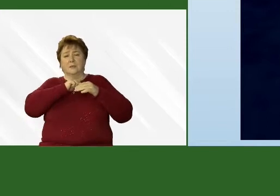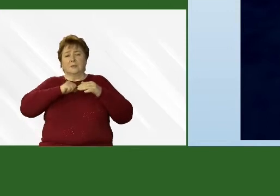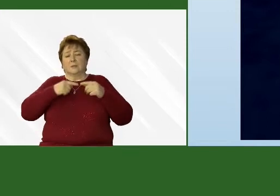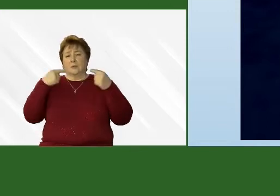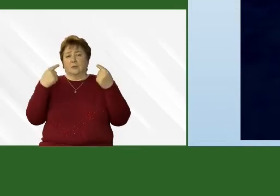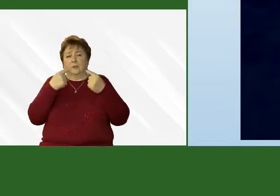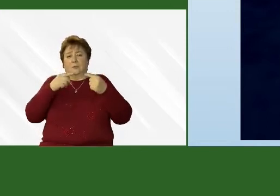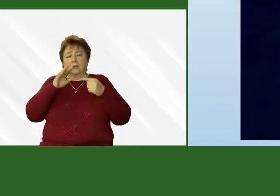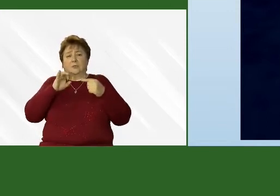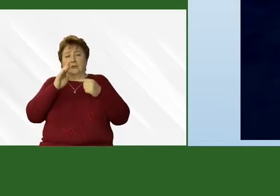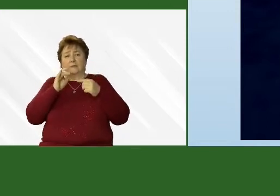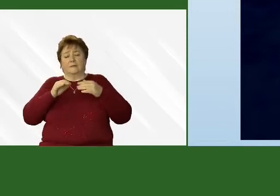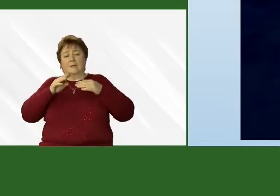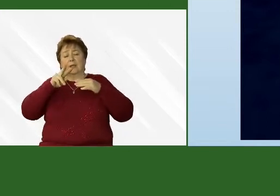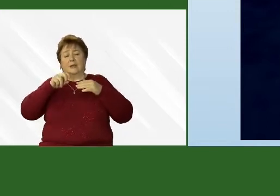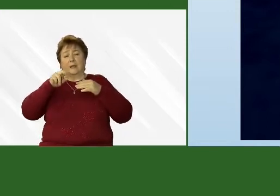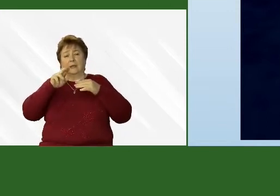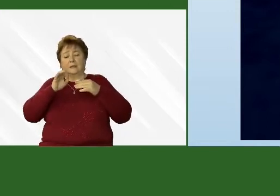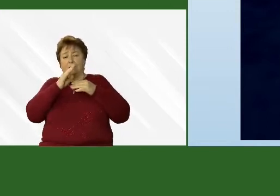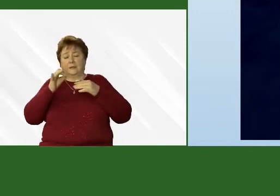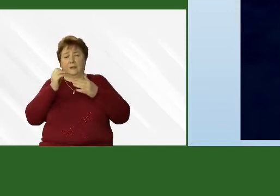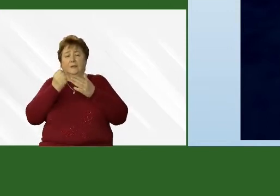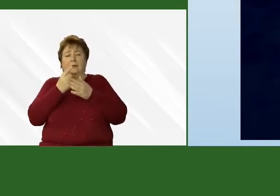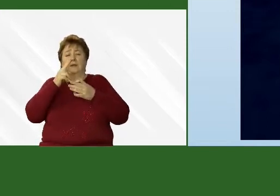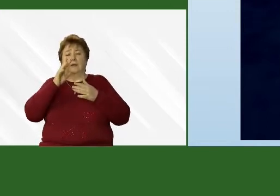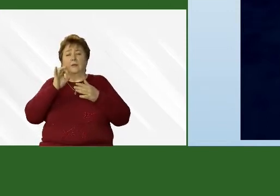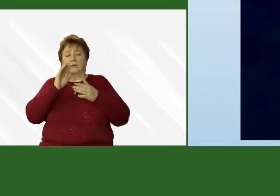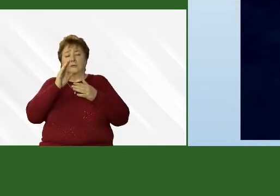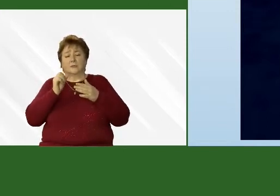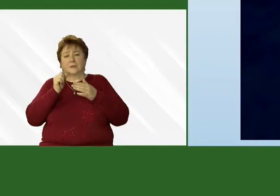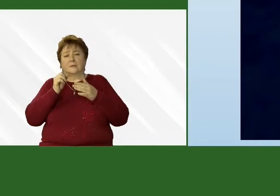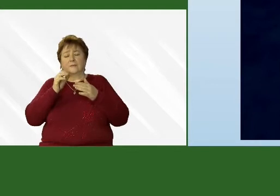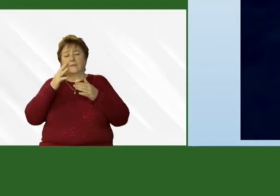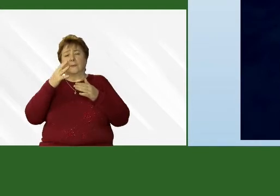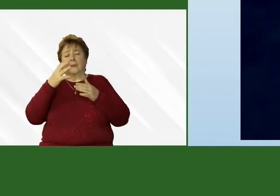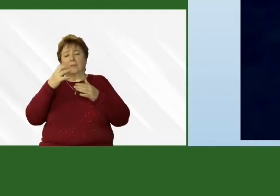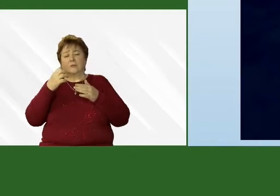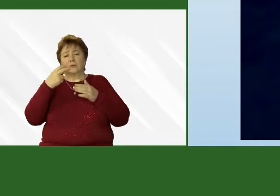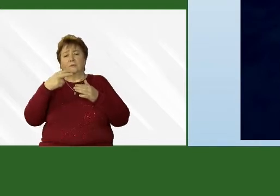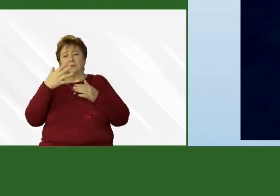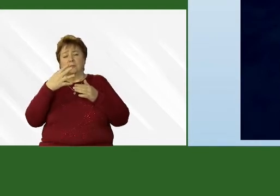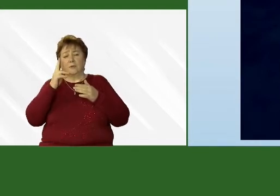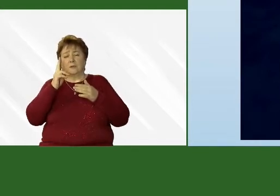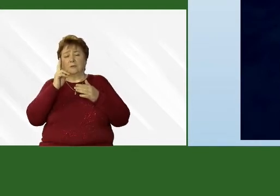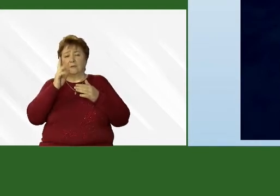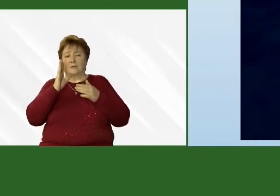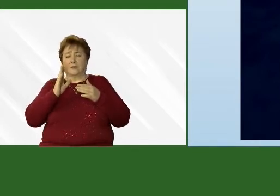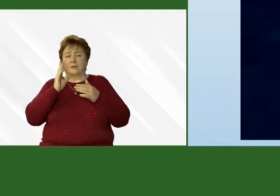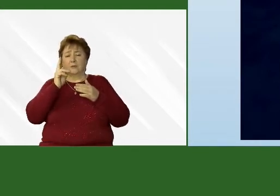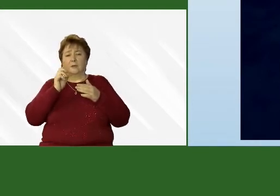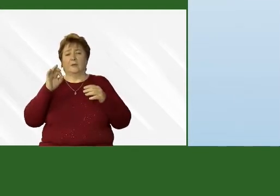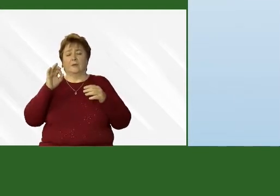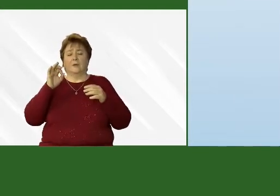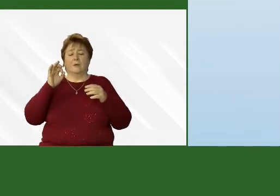Самыми крупными шельфовыми ледниками являются Росса, 525 тысяч квадратных километров, и